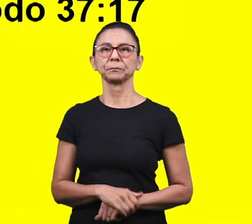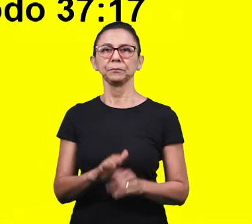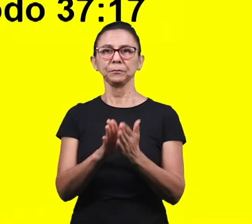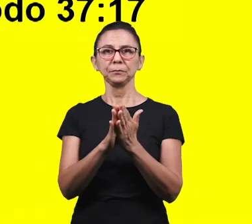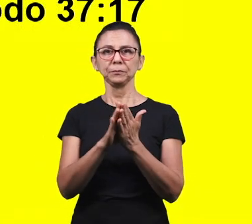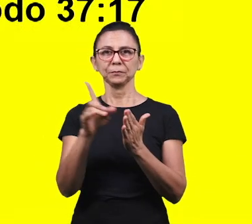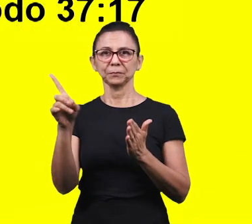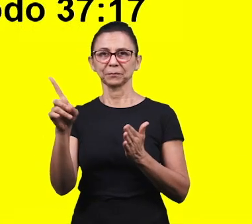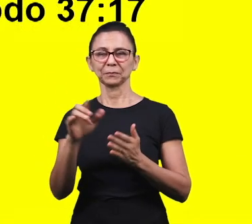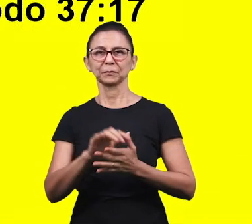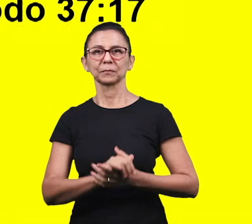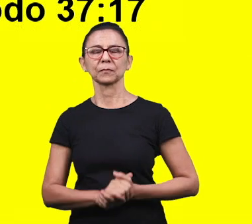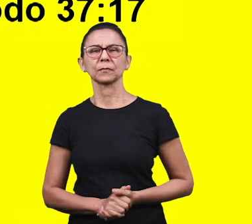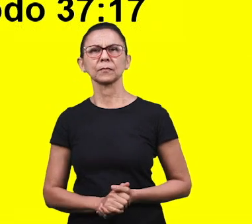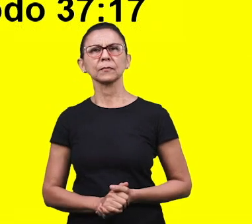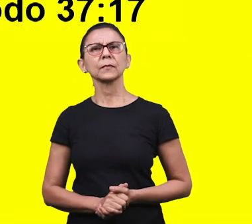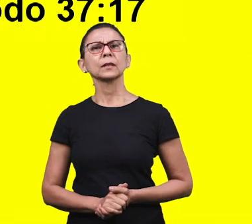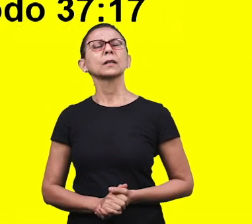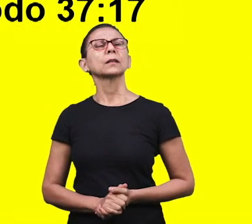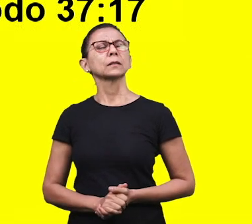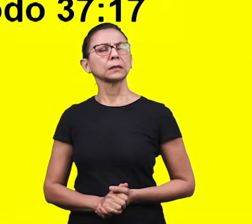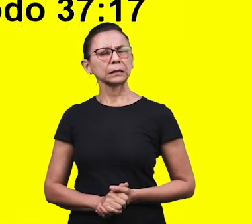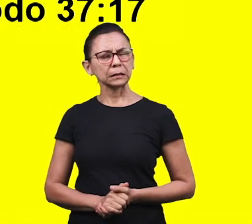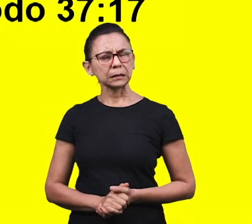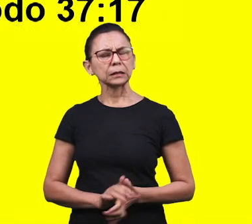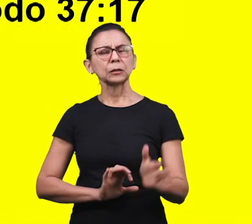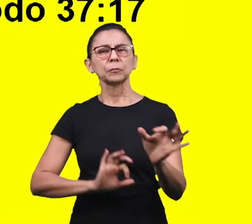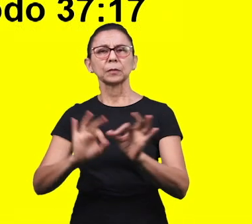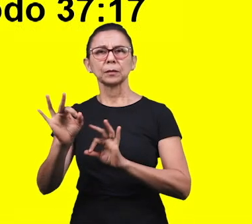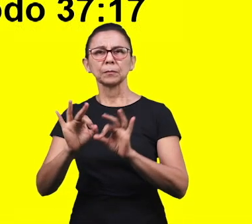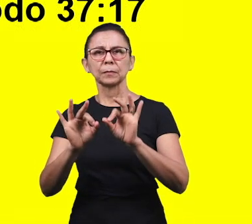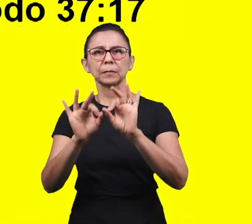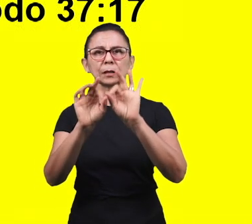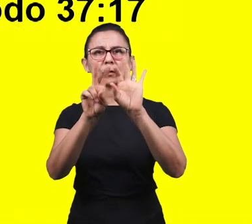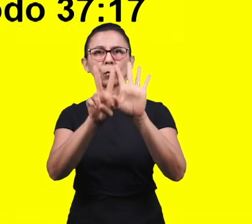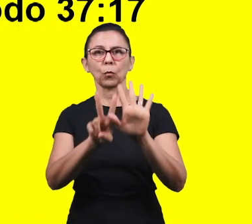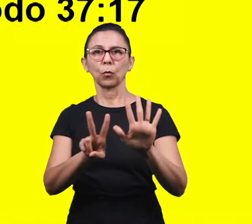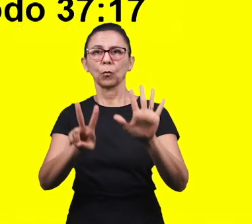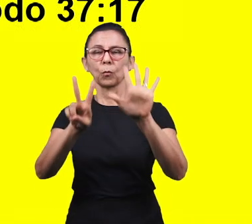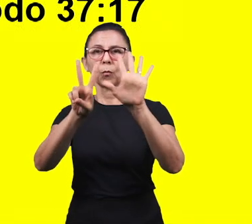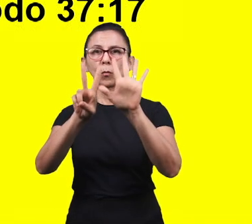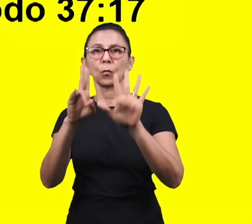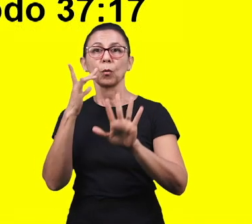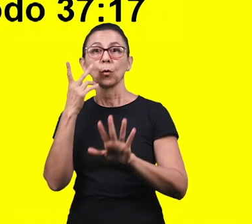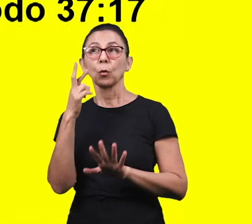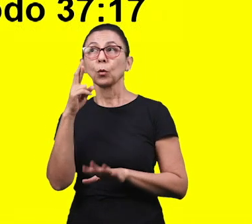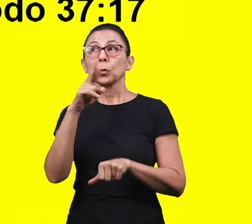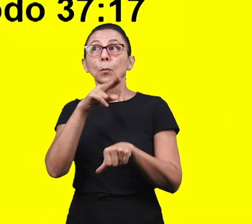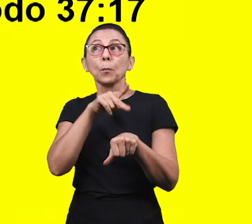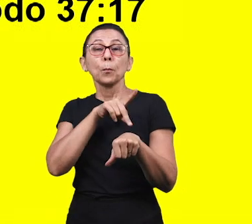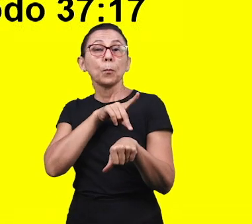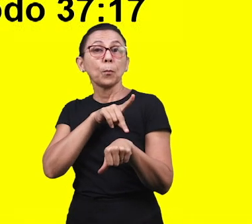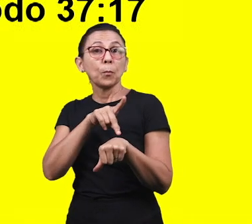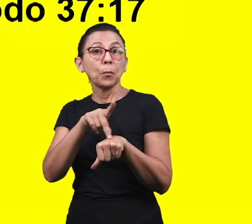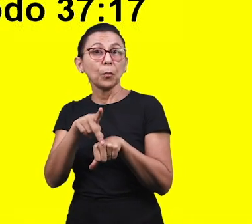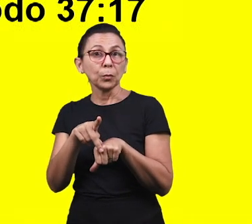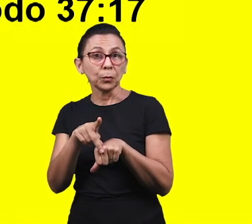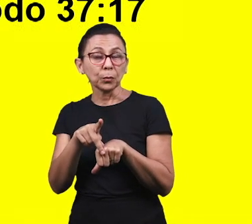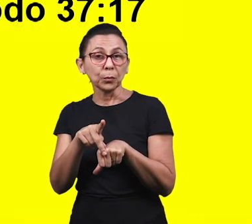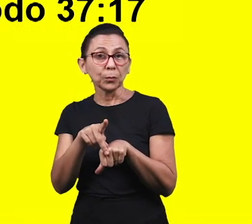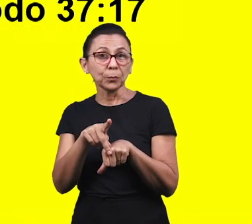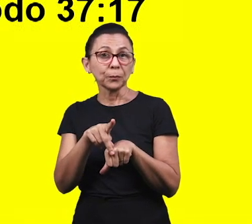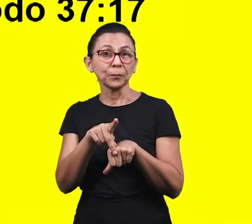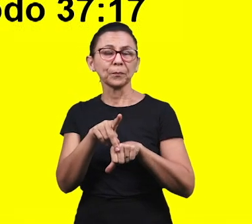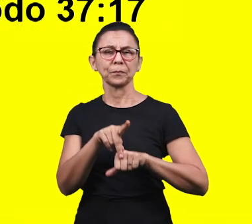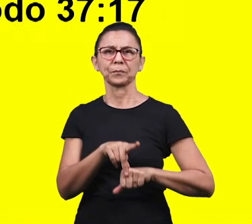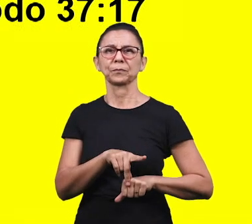Il a fait aussi le chandelier d'or pur, d'œuvre battue. Il a fait ce chandelier.